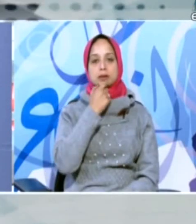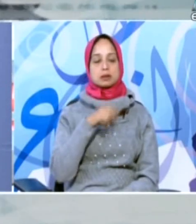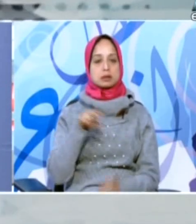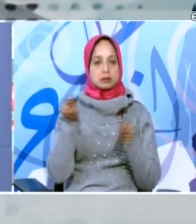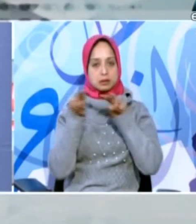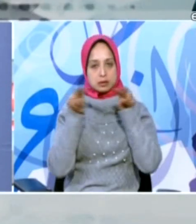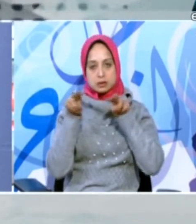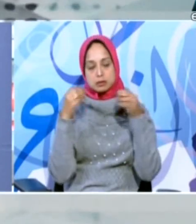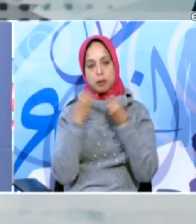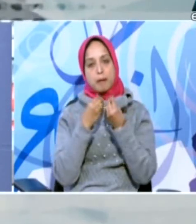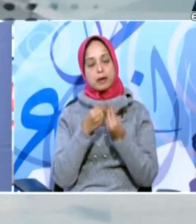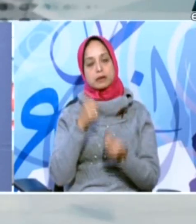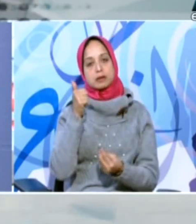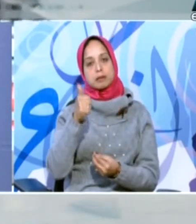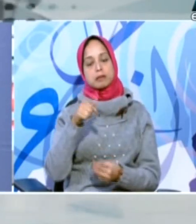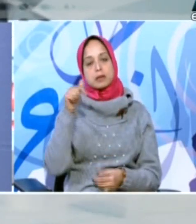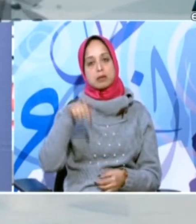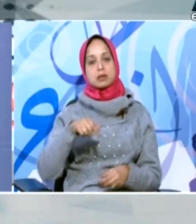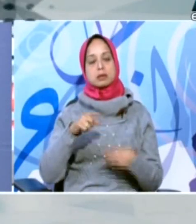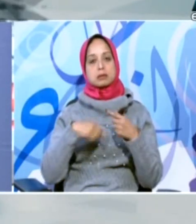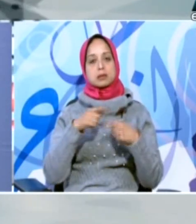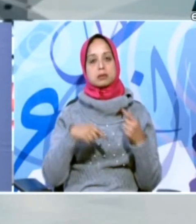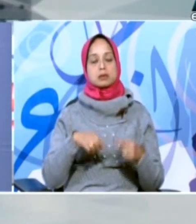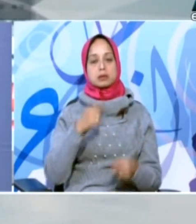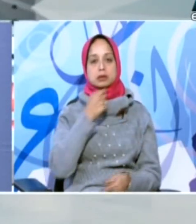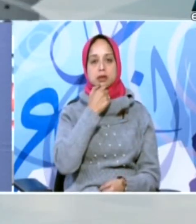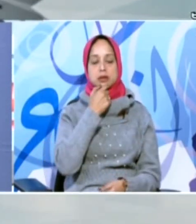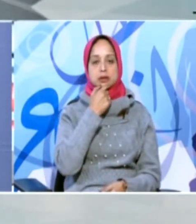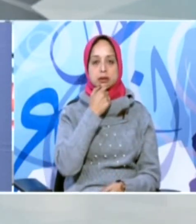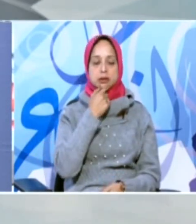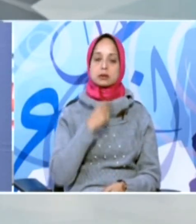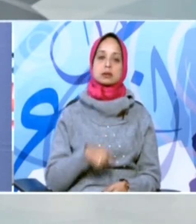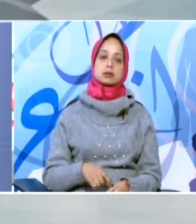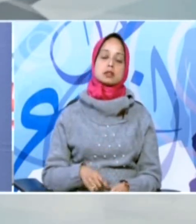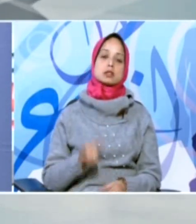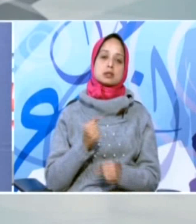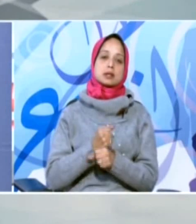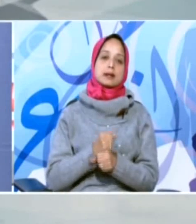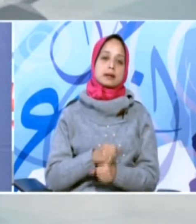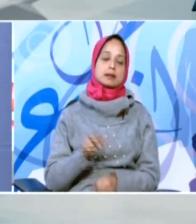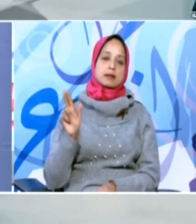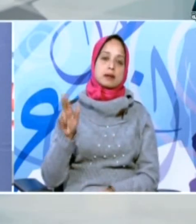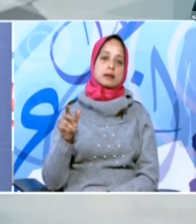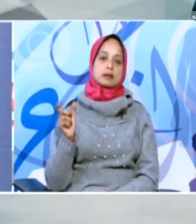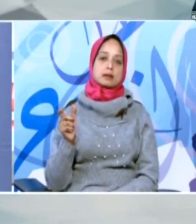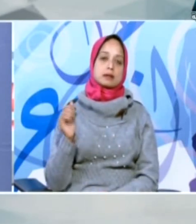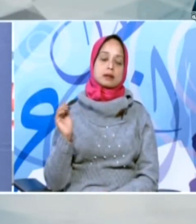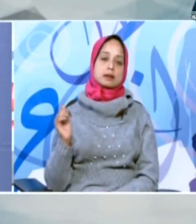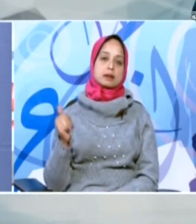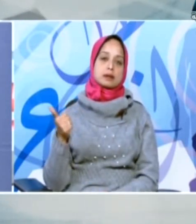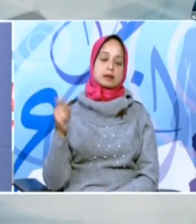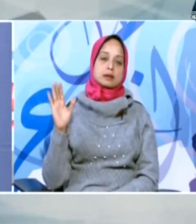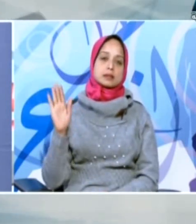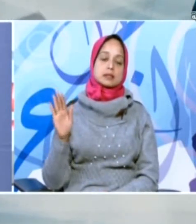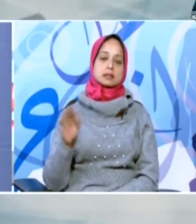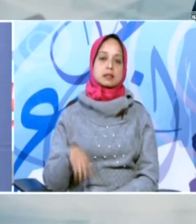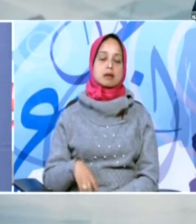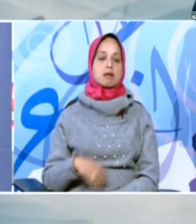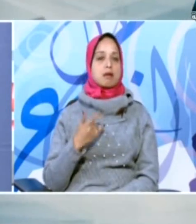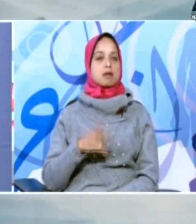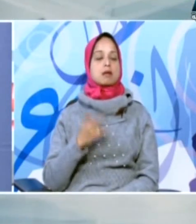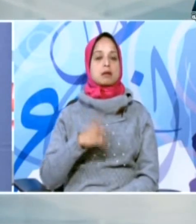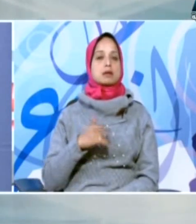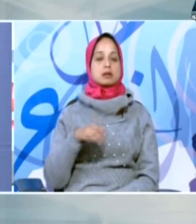انت قلت الوقت انجلترا عينت النحاس على حساب كرامه الملك وكرامه